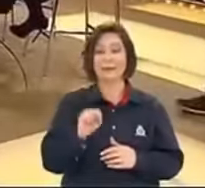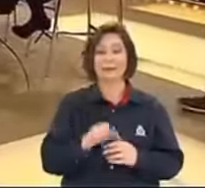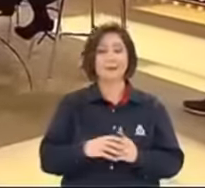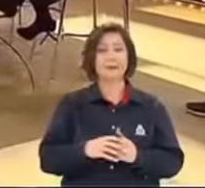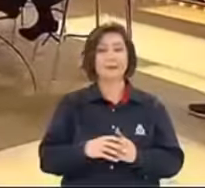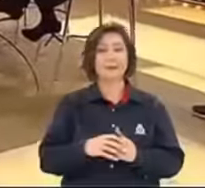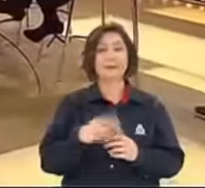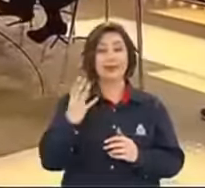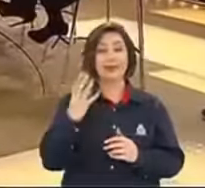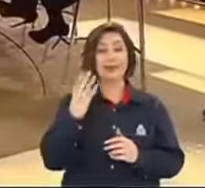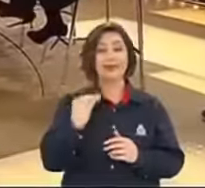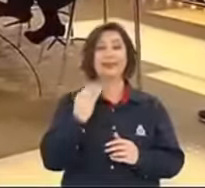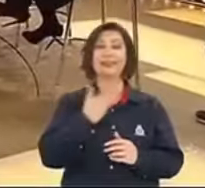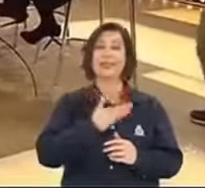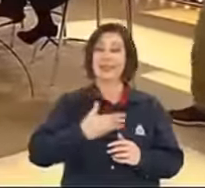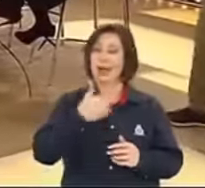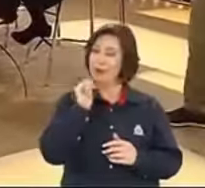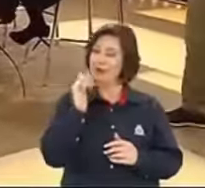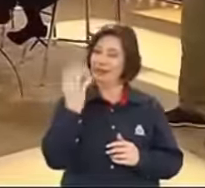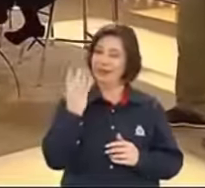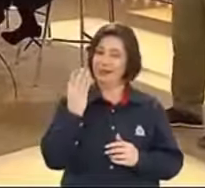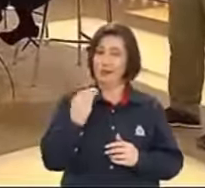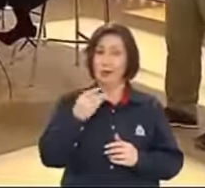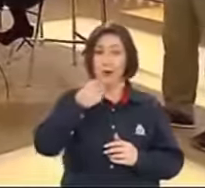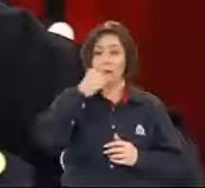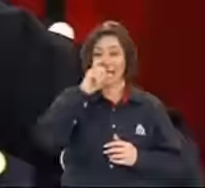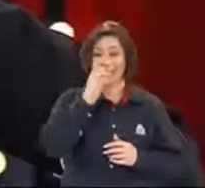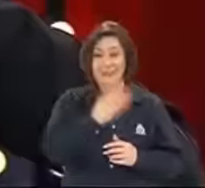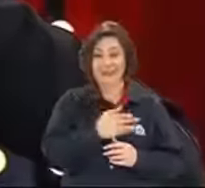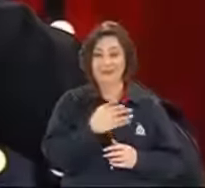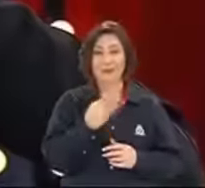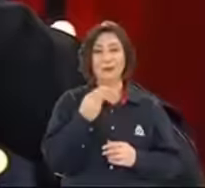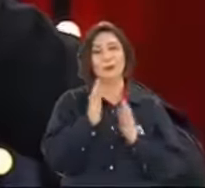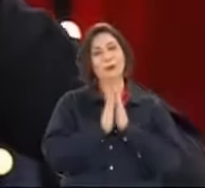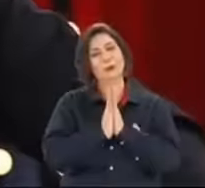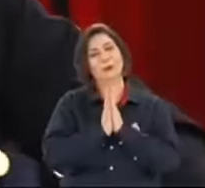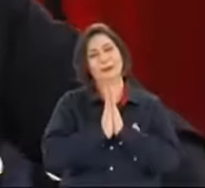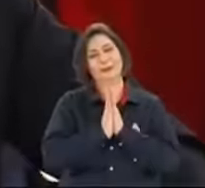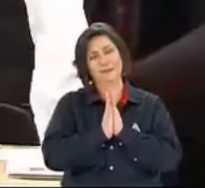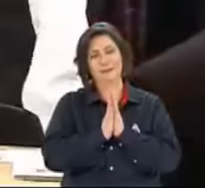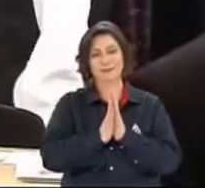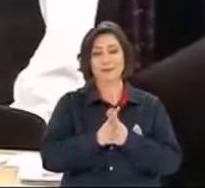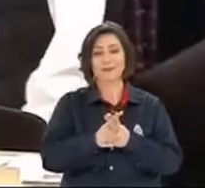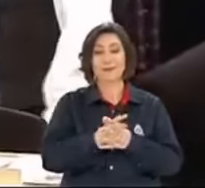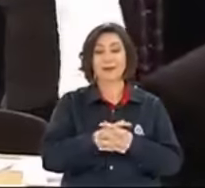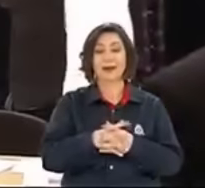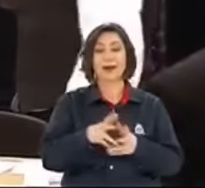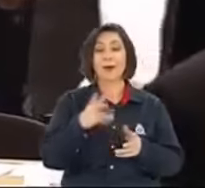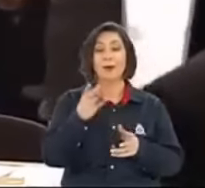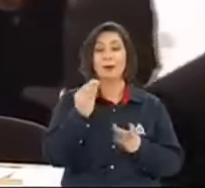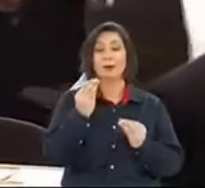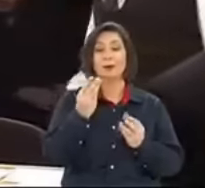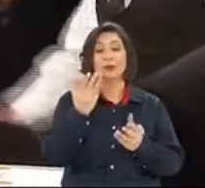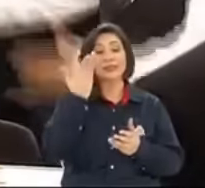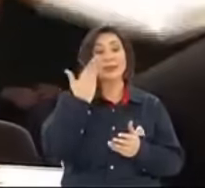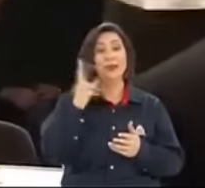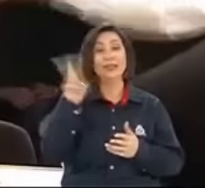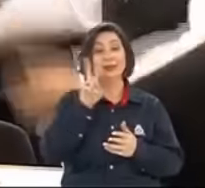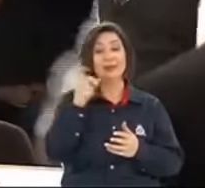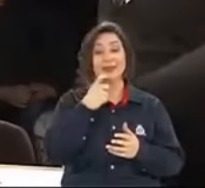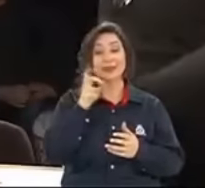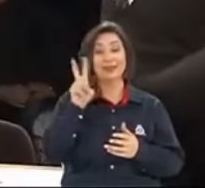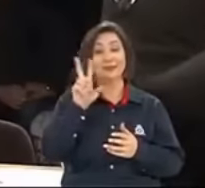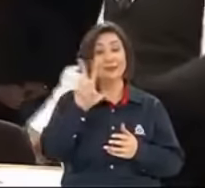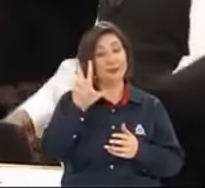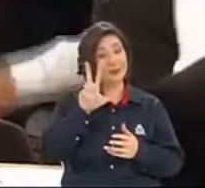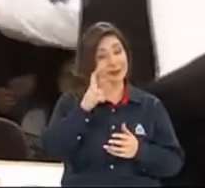Özcan, çok daha özür dilerim. Sevgili abi daha iyi geçti. Okan'cığım. Peki. Olsun, çok olsun. Özür dilerim. Abi onu o kadar çok izliyoruz ki 20 yıldır evimizde.